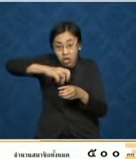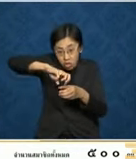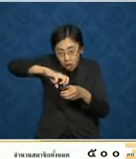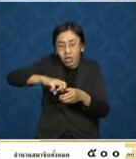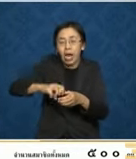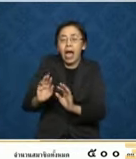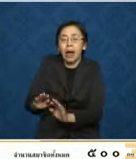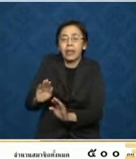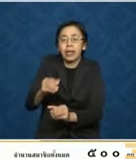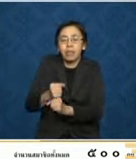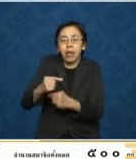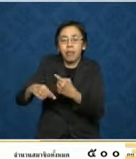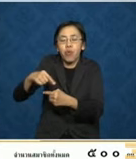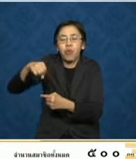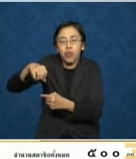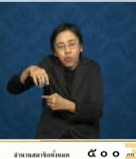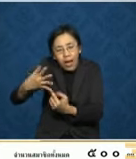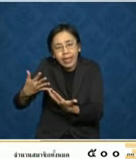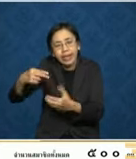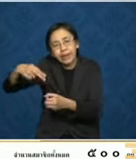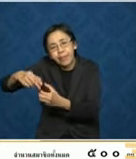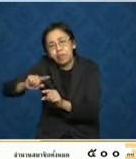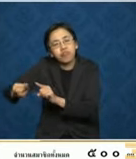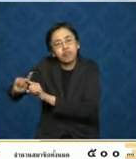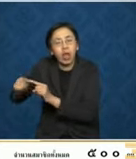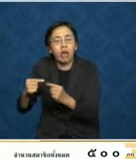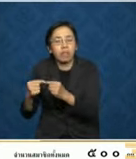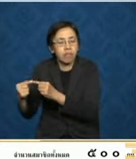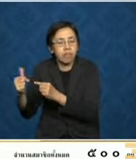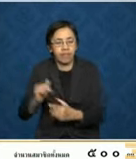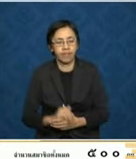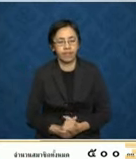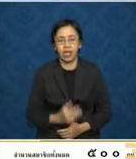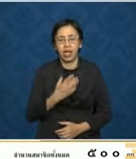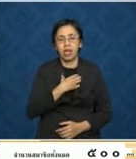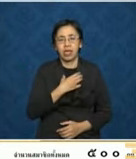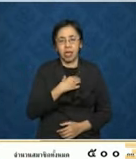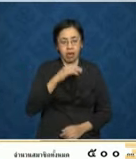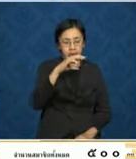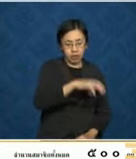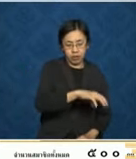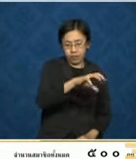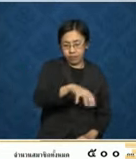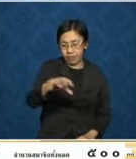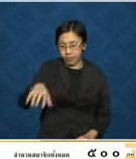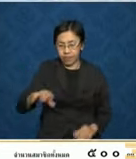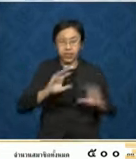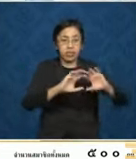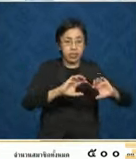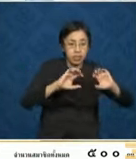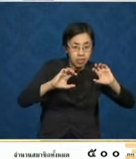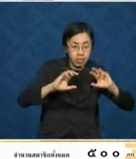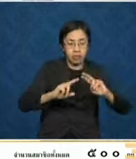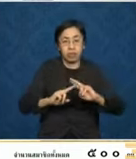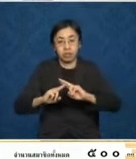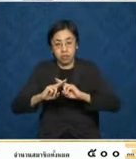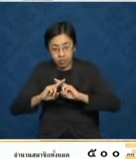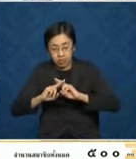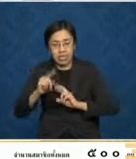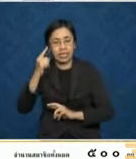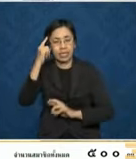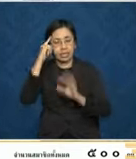อไปค่ะดังนั้นนะคะดิฉันจึงเล็งเห็นว่าอยากให้หลายๆหน่วยงานทั้งภาครัฐและภาคเอกชนนะคะได้เล็งเห็นถึ